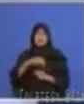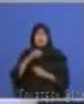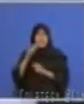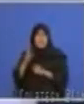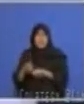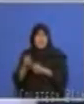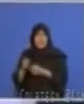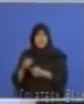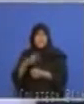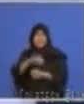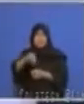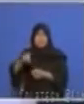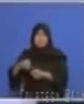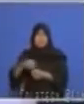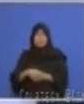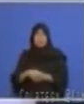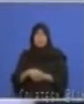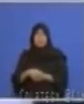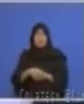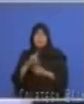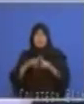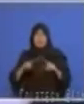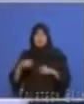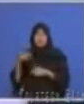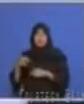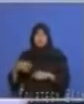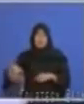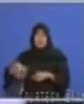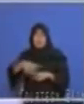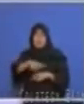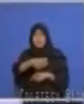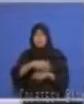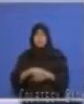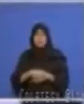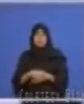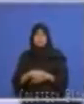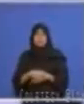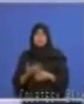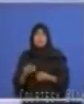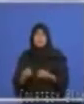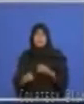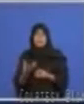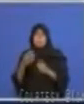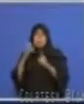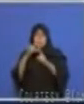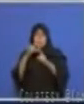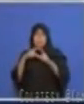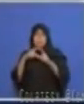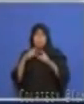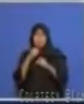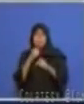maupun adal termasuk di nelayan dan sebag kita tahu misalnya produksi padi Melah